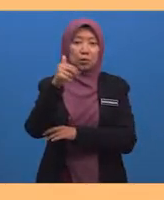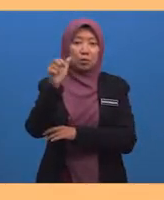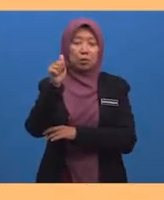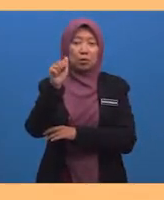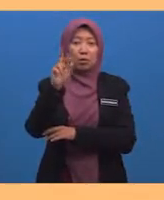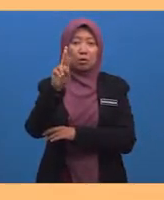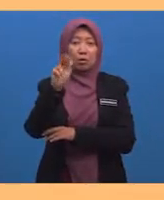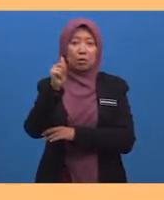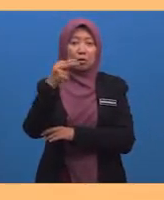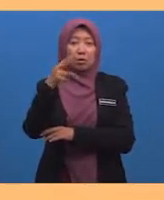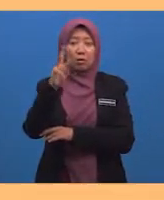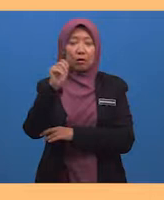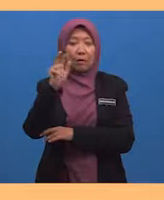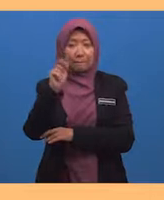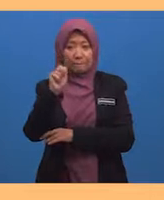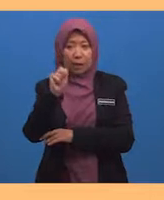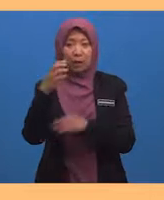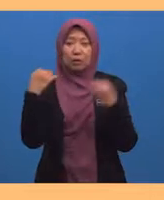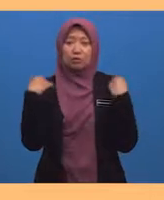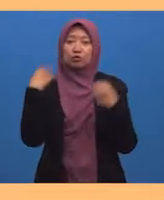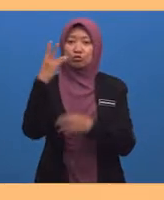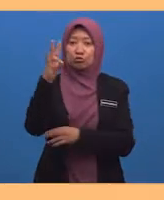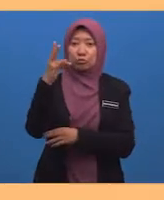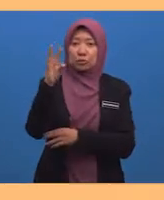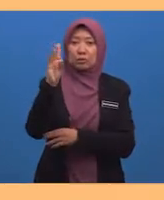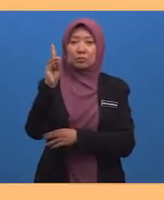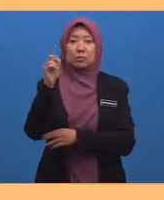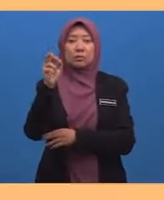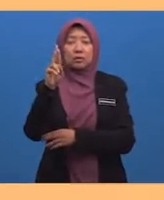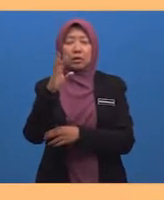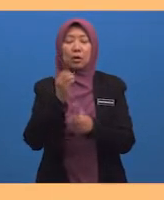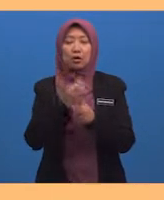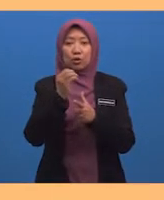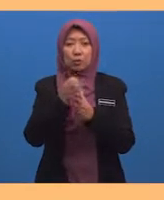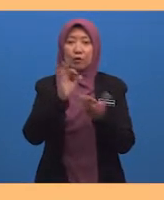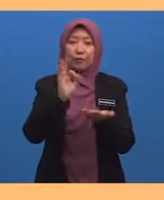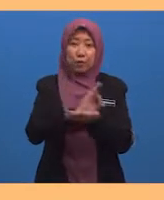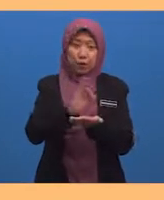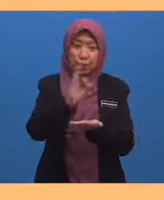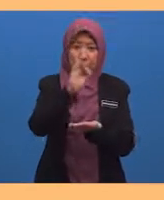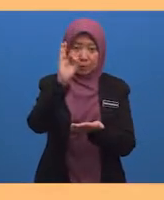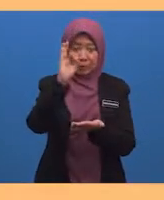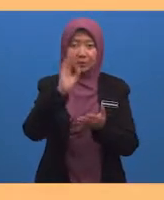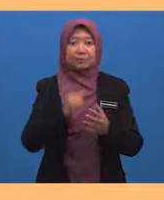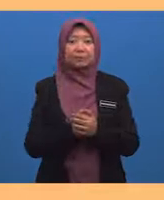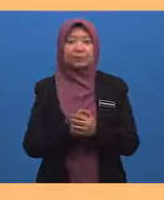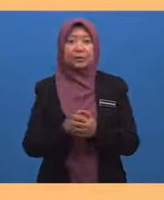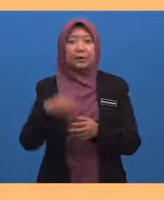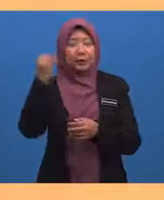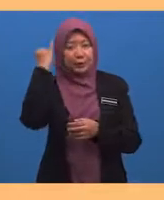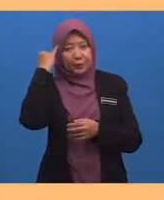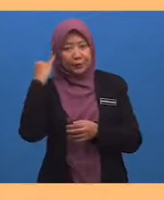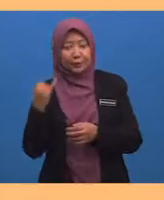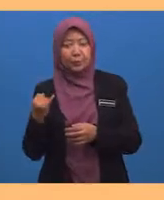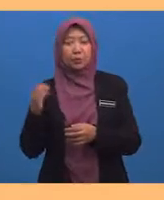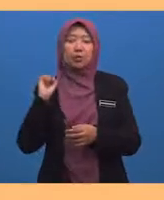Masjid ini mempunyai 17 dar atau fakulti. Antaranya ialah Fakulti Ilmu Tafsir